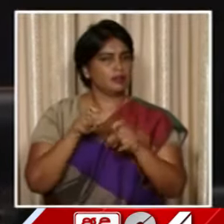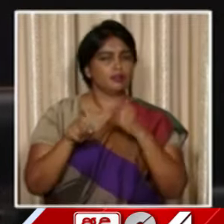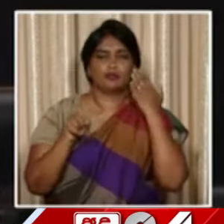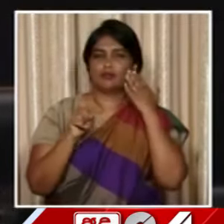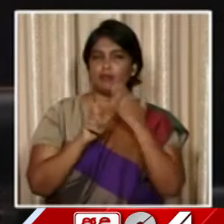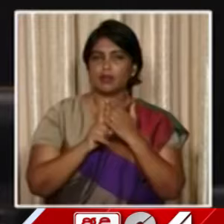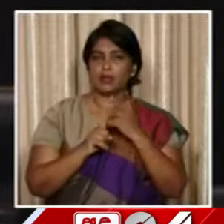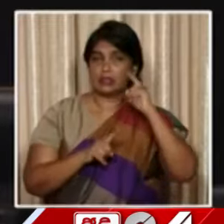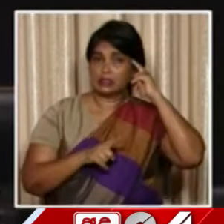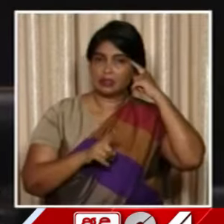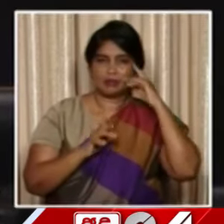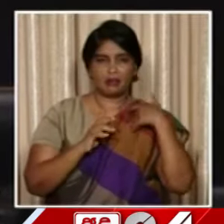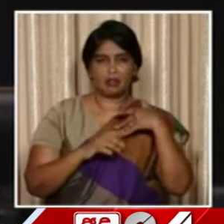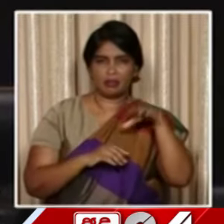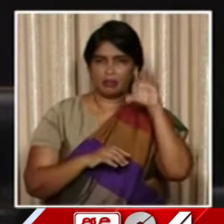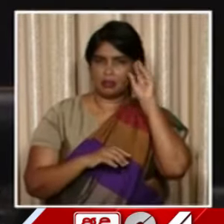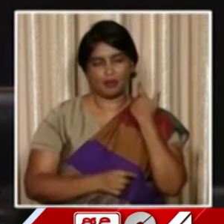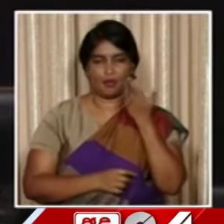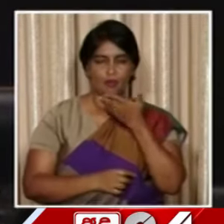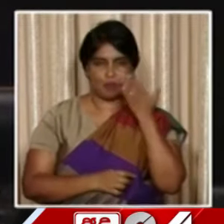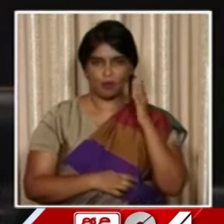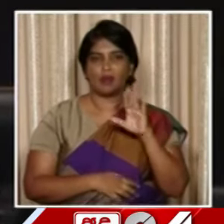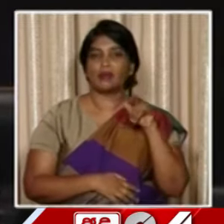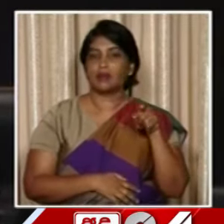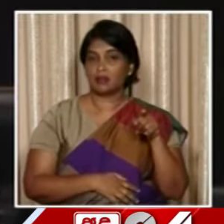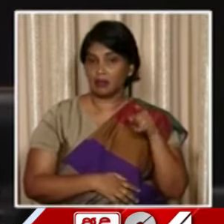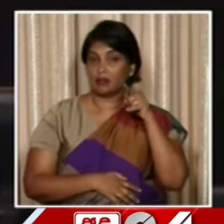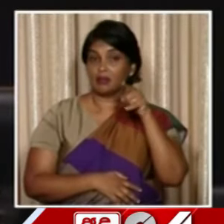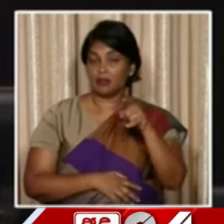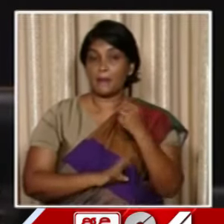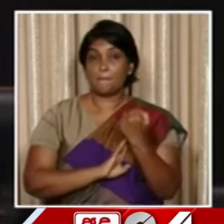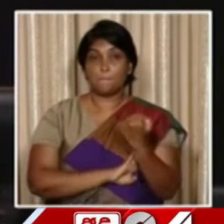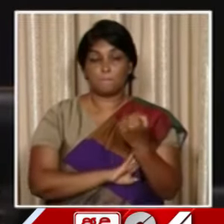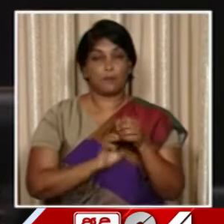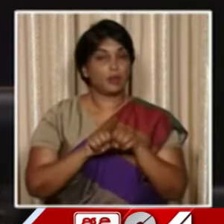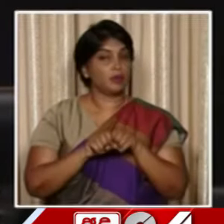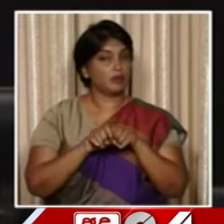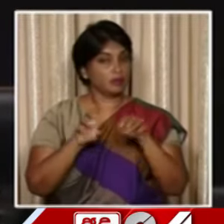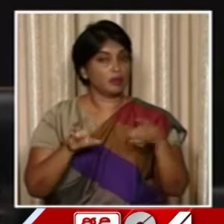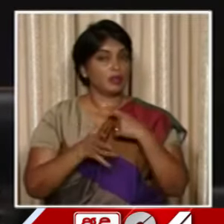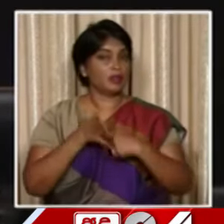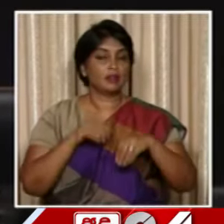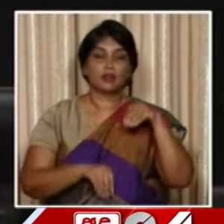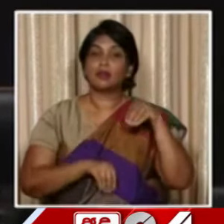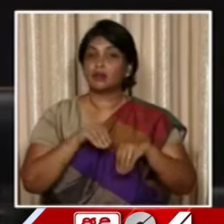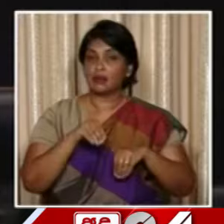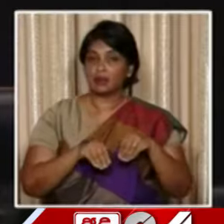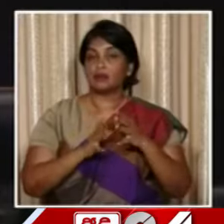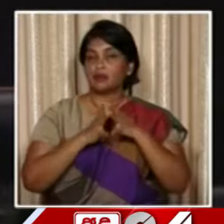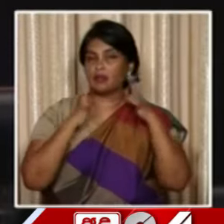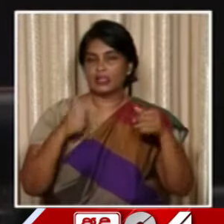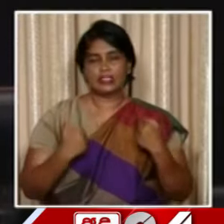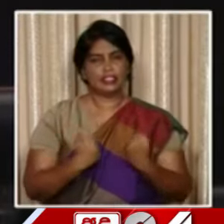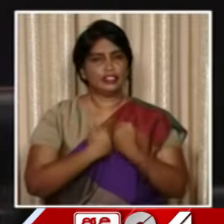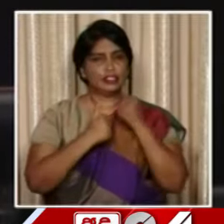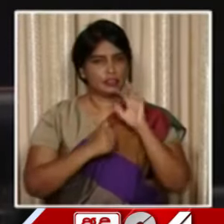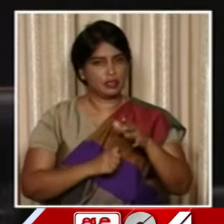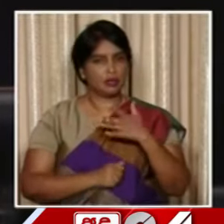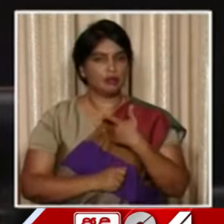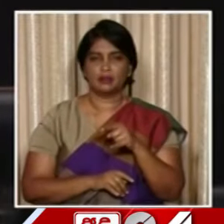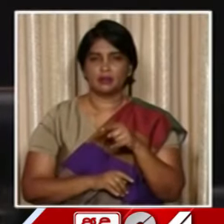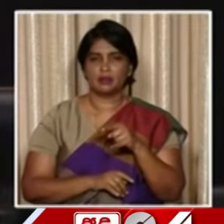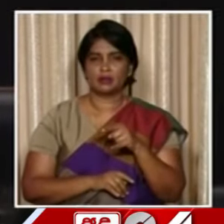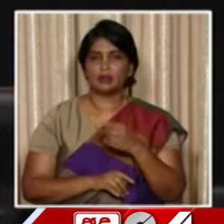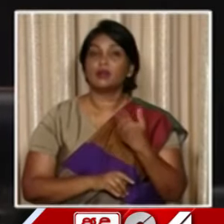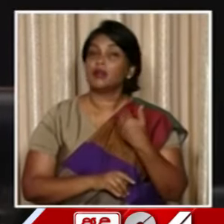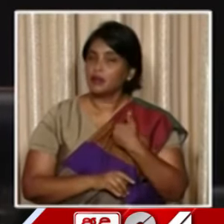පිළිබඳ කලබල වෙන එක අපිට තේරුම් ගන්න පුළුවන්. ඒක ඒගොල්ලොන්ගේ බලව්‍යාපෘතිවලට සහ දේශපාලනයට විශාල අභියෝගයක් කියන එක රහසක්